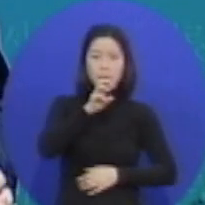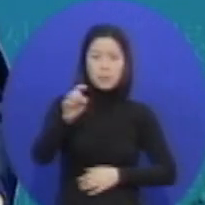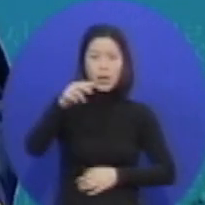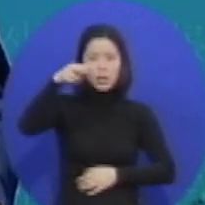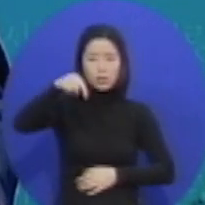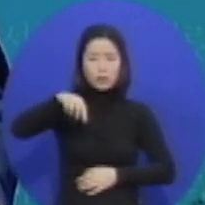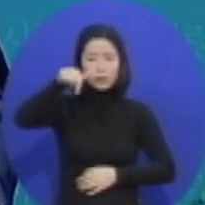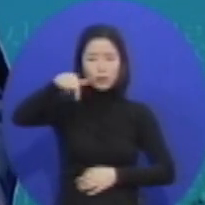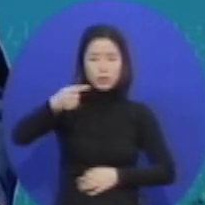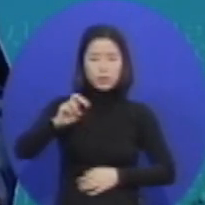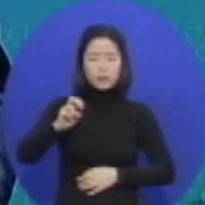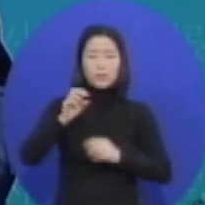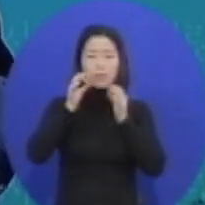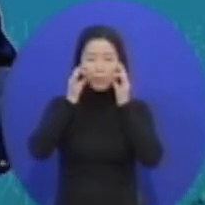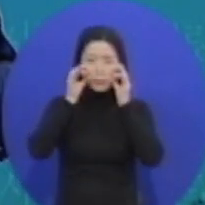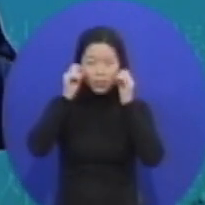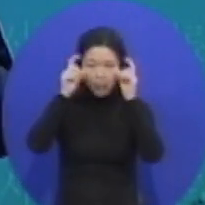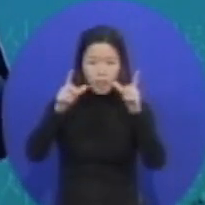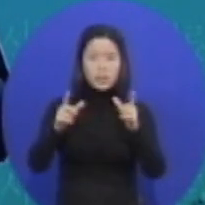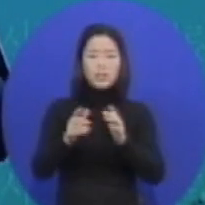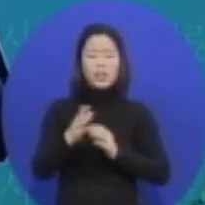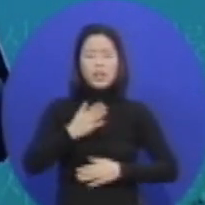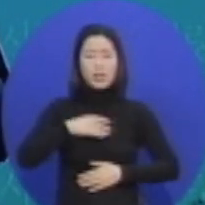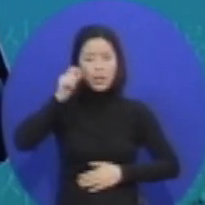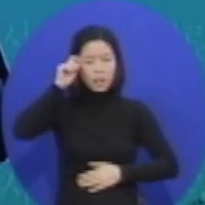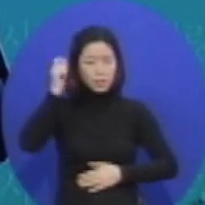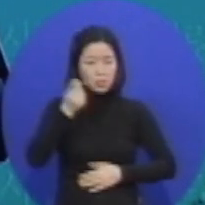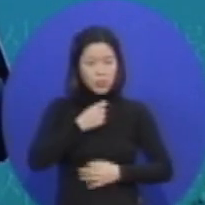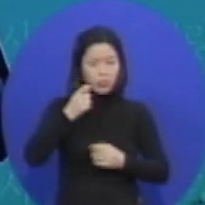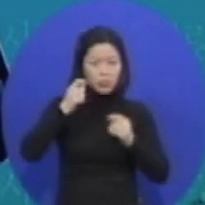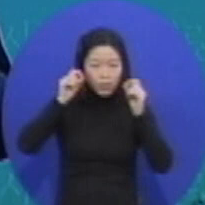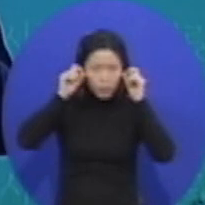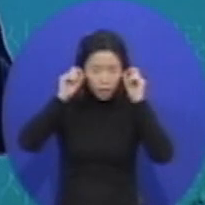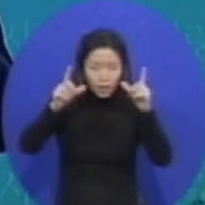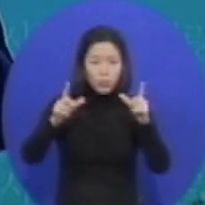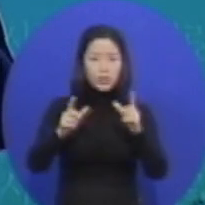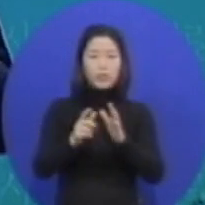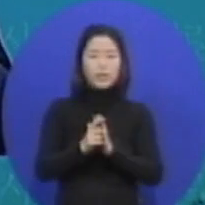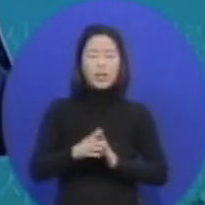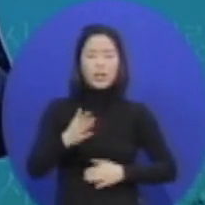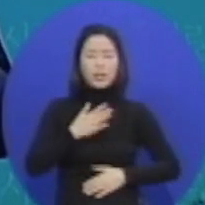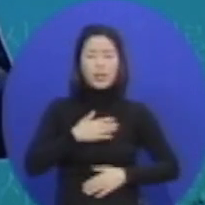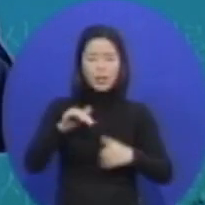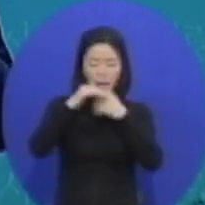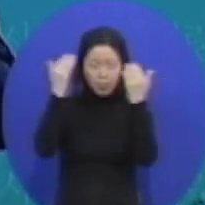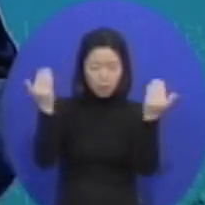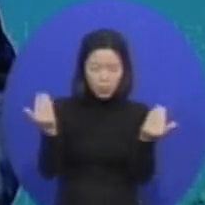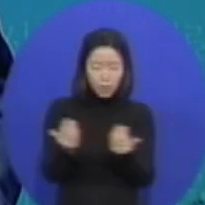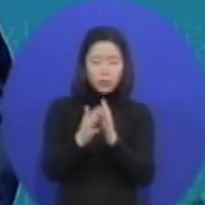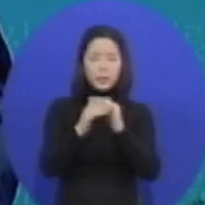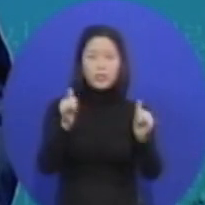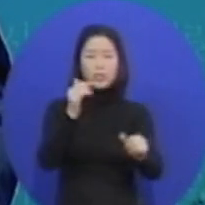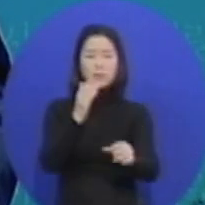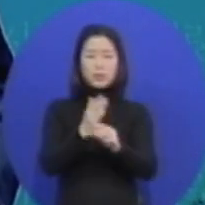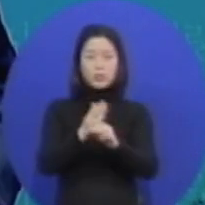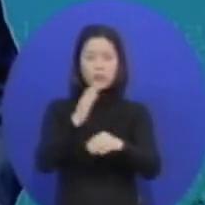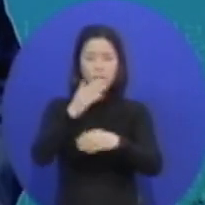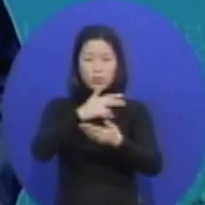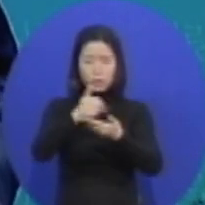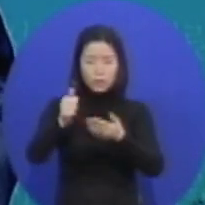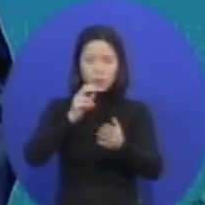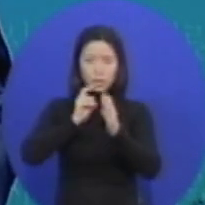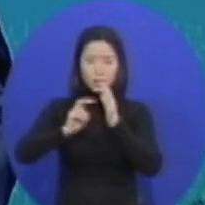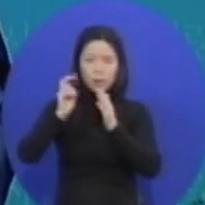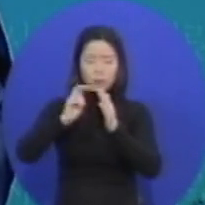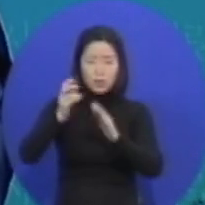그 막갤 지어다 내가 새벽을 깨우리로다 주여 내가 만민 중에서 주께 감사하오며 문